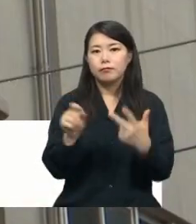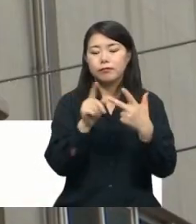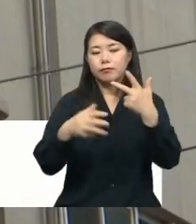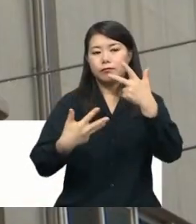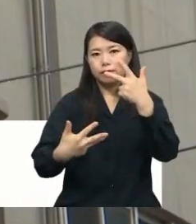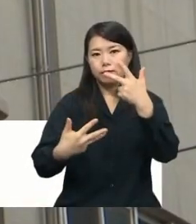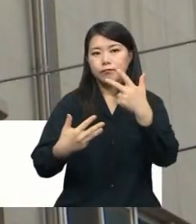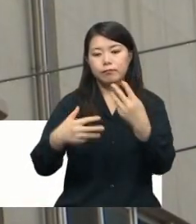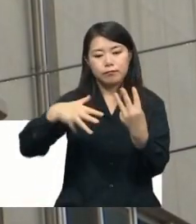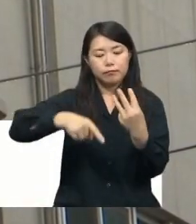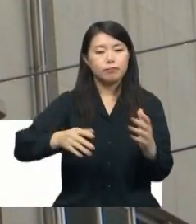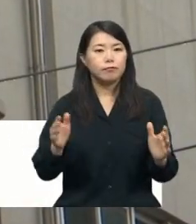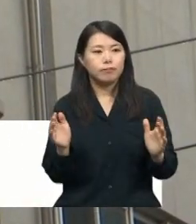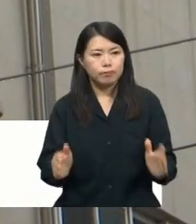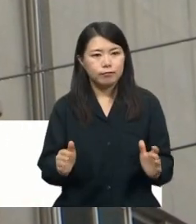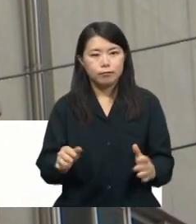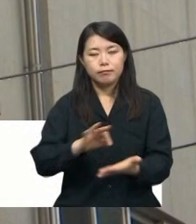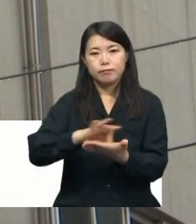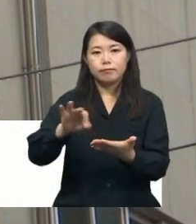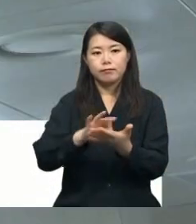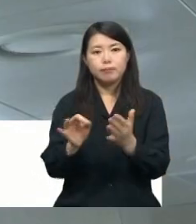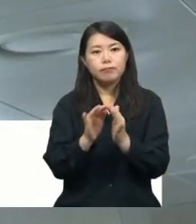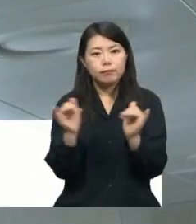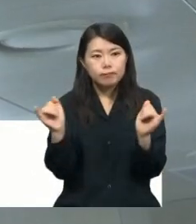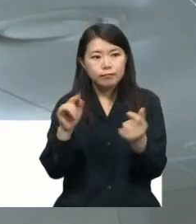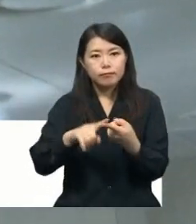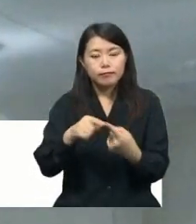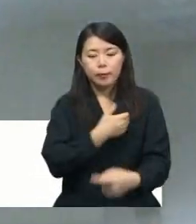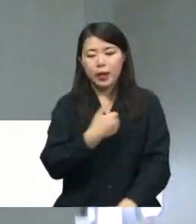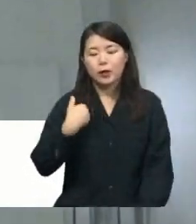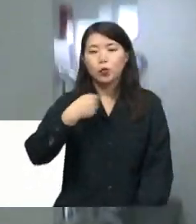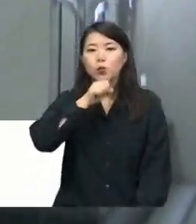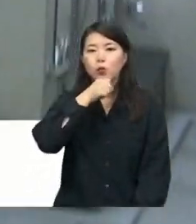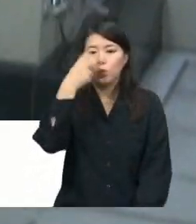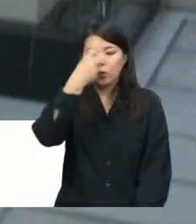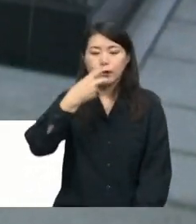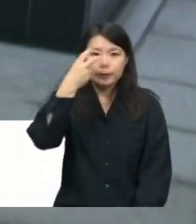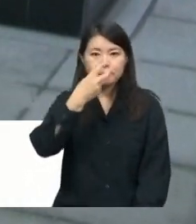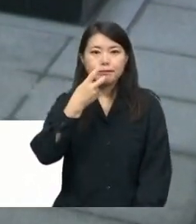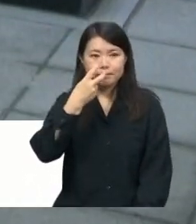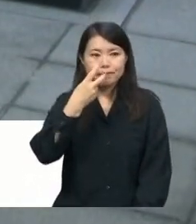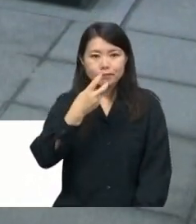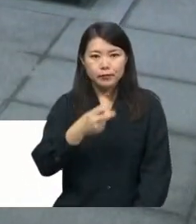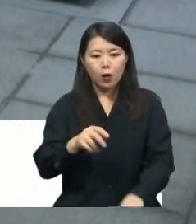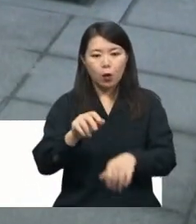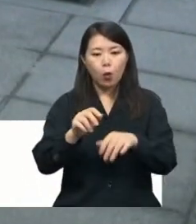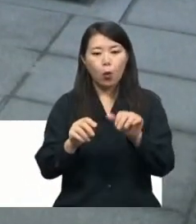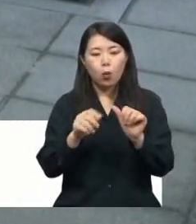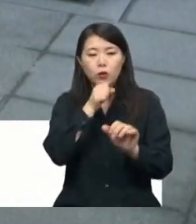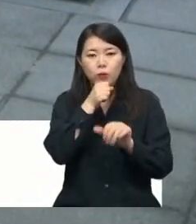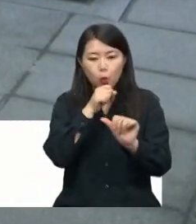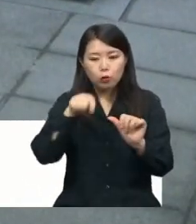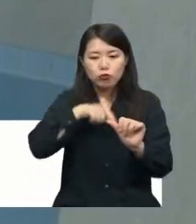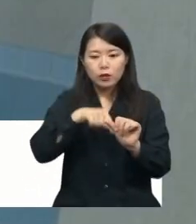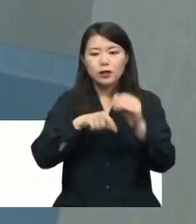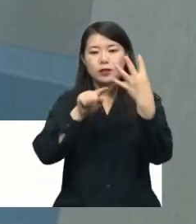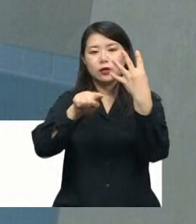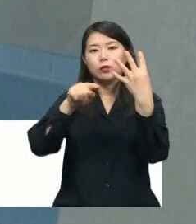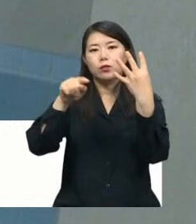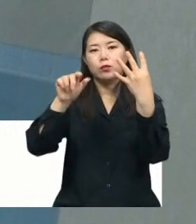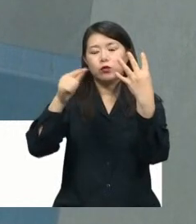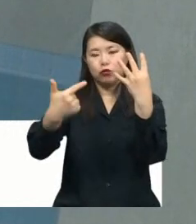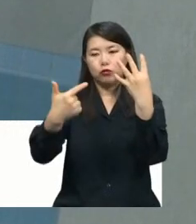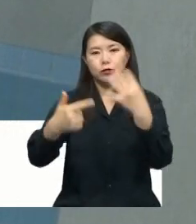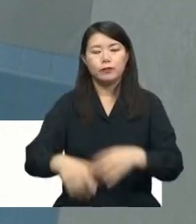8일부터 3주간 이곳에 이용 어르신의 대상으로 만족도 조사를 했고 5점 만점에서 46점을 기록한